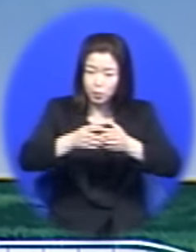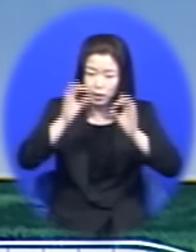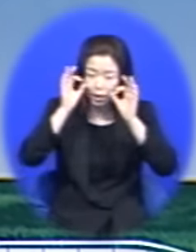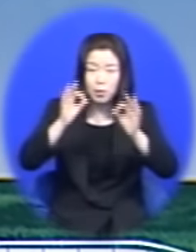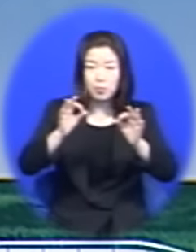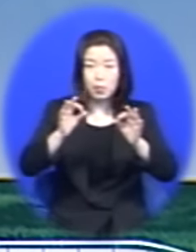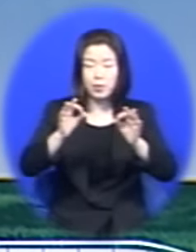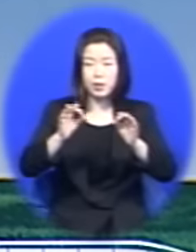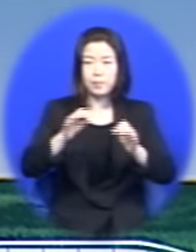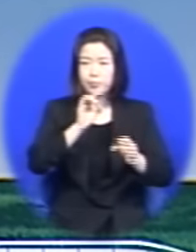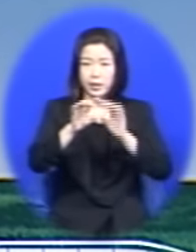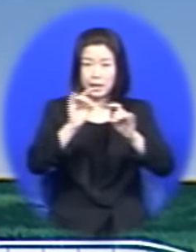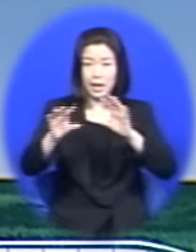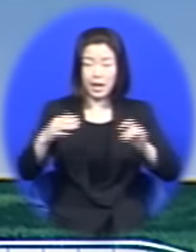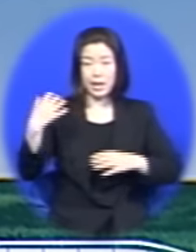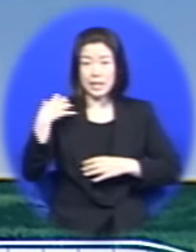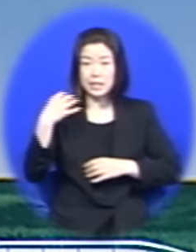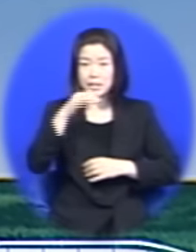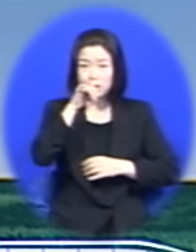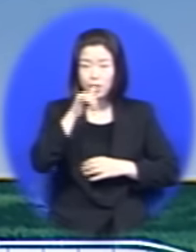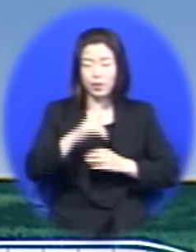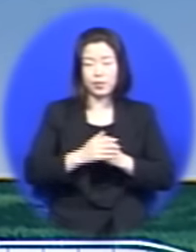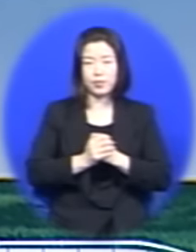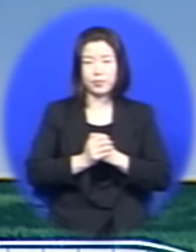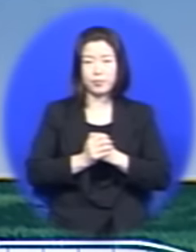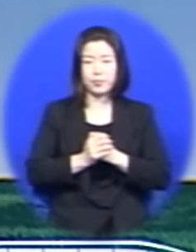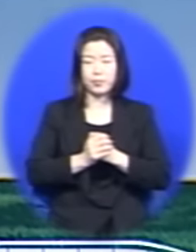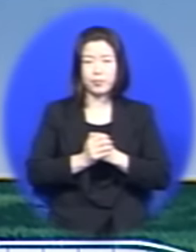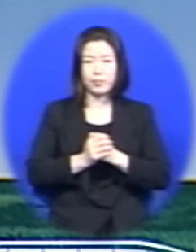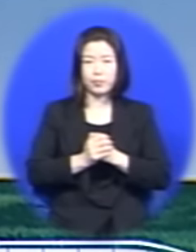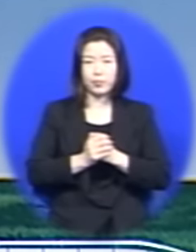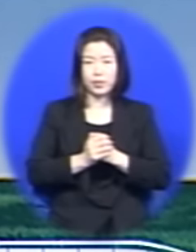모여보시면 다 역할이 달라요.